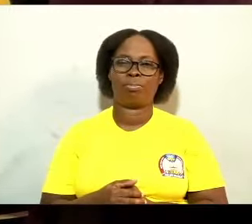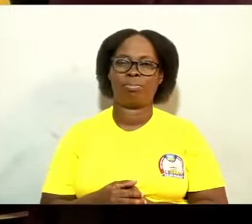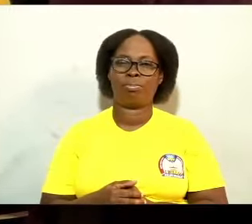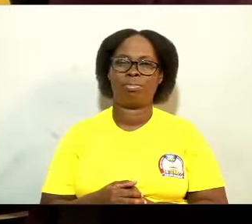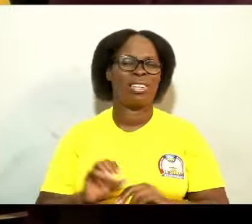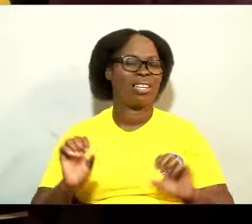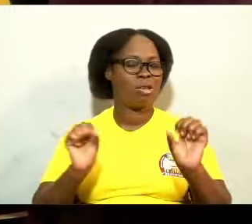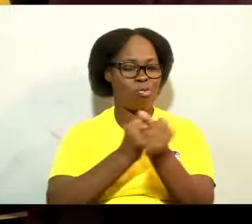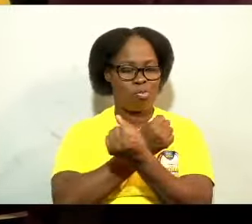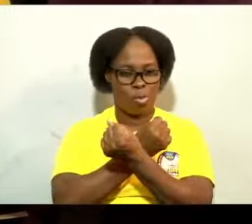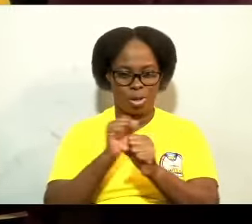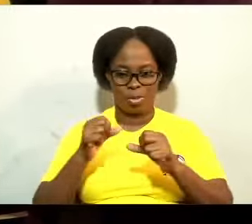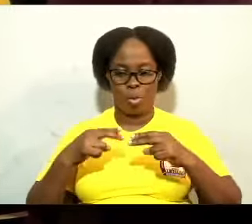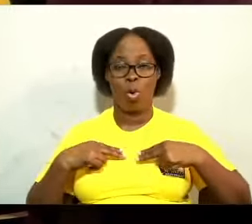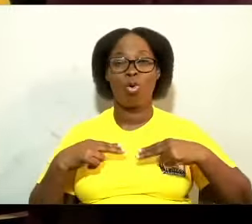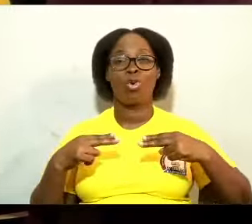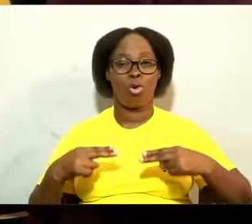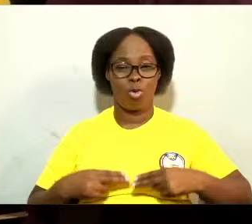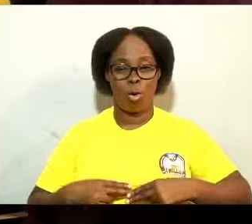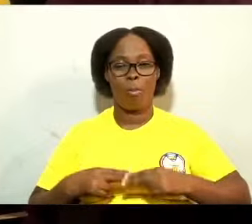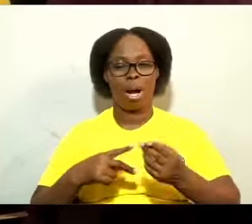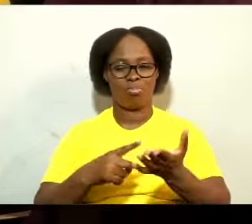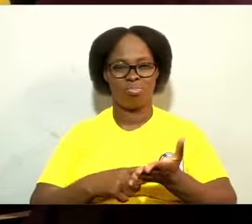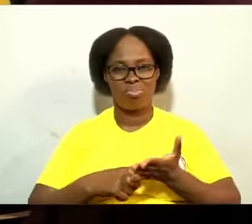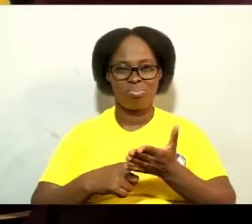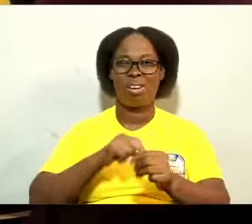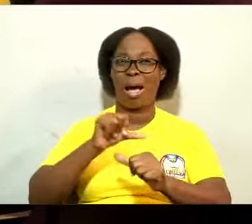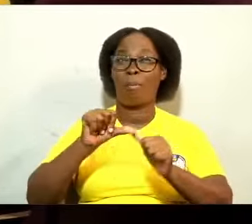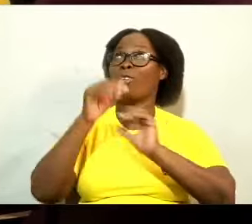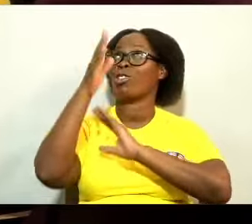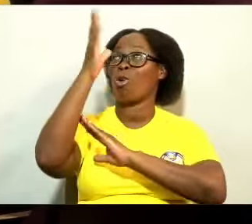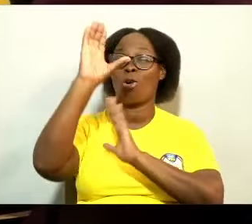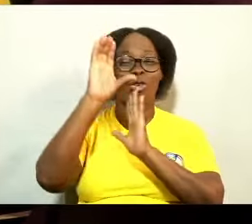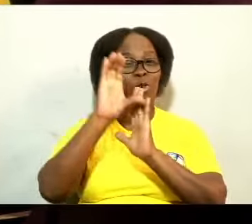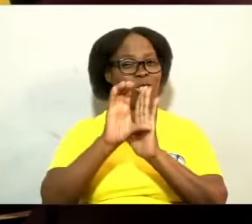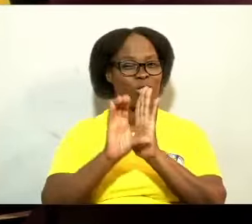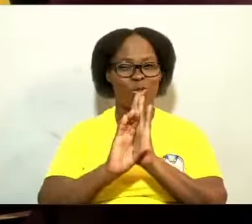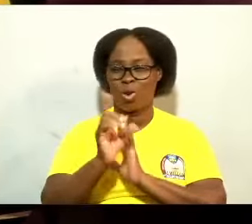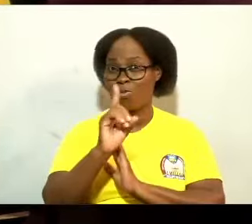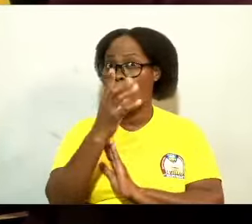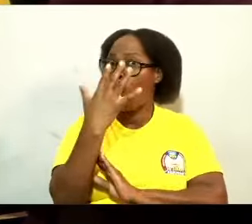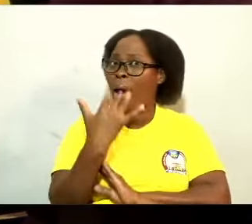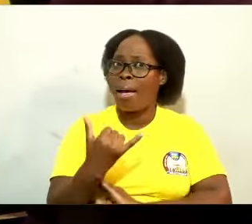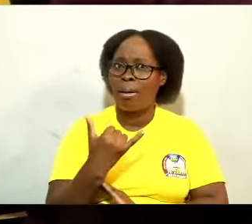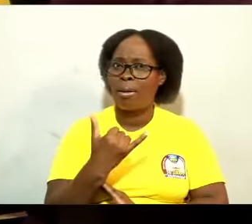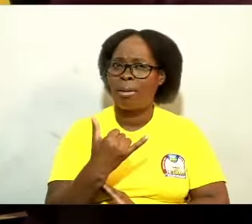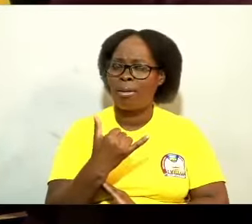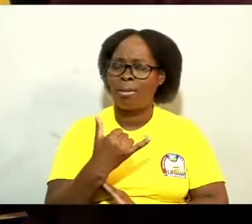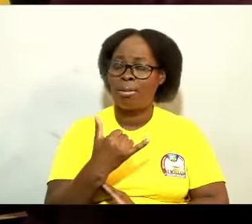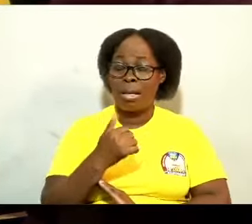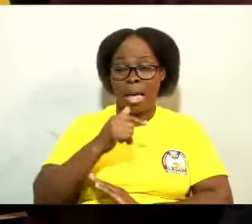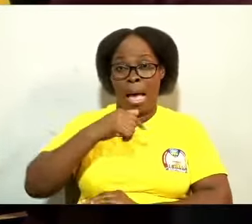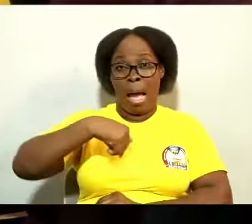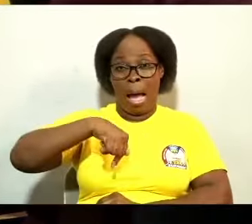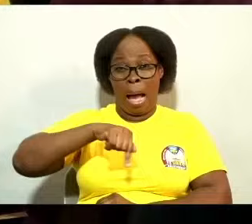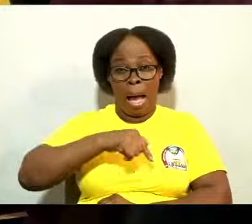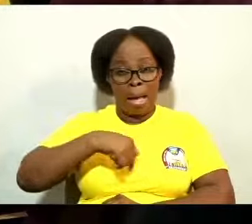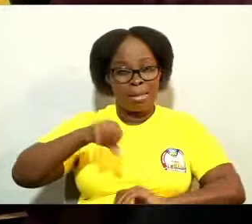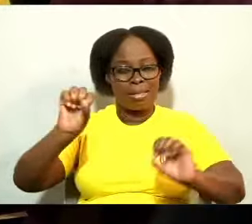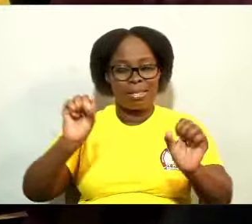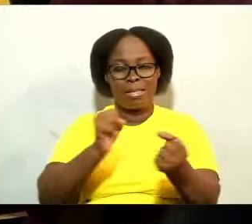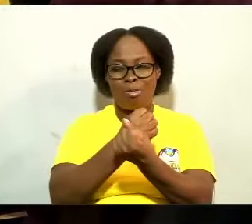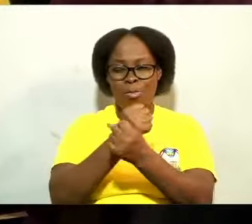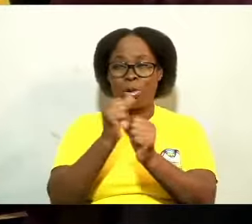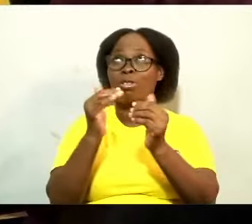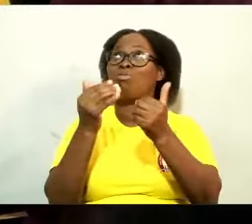Kiumba nakaa kujadili katiba ya Mungu? Kwa nini? Sisi hatuwezi